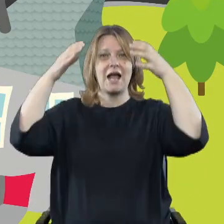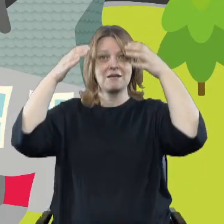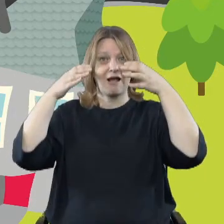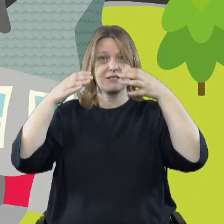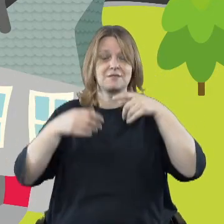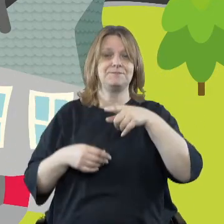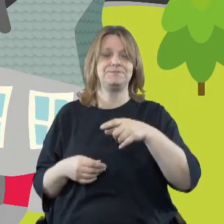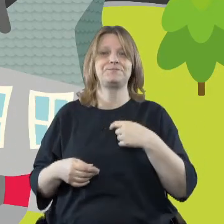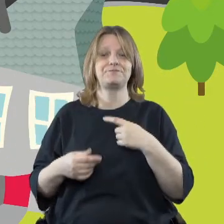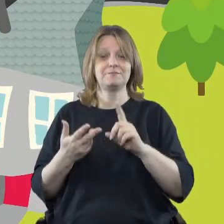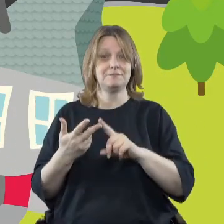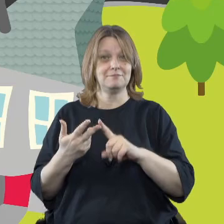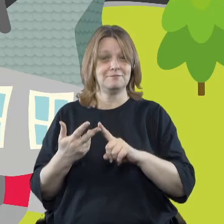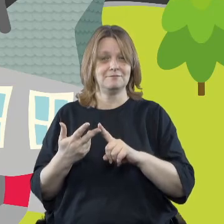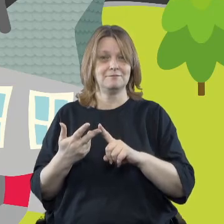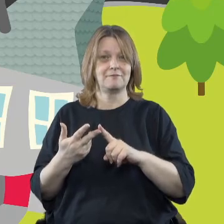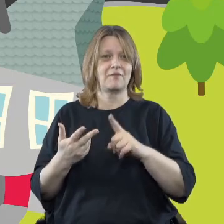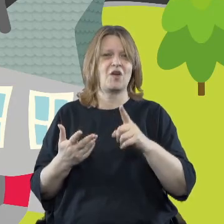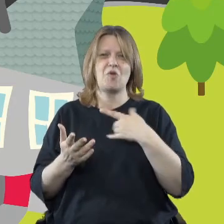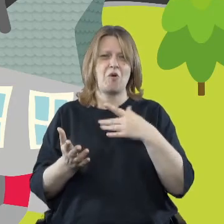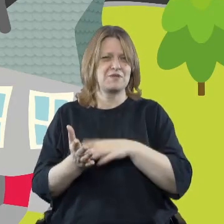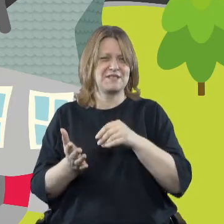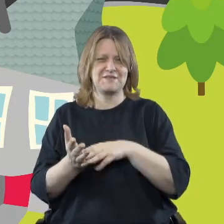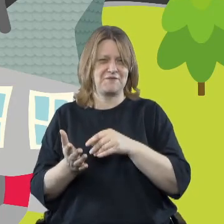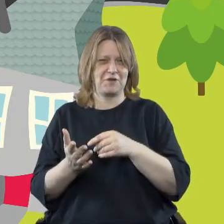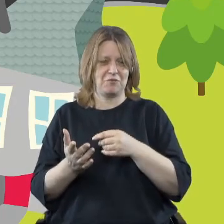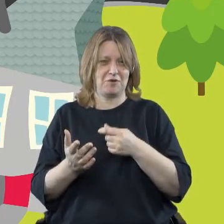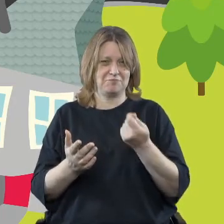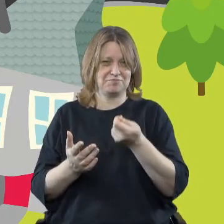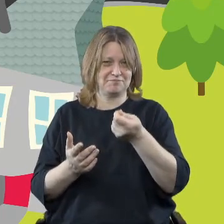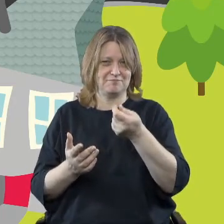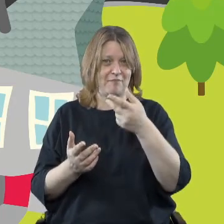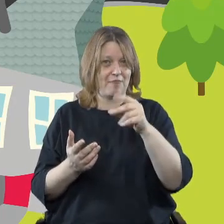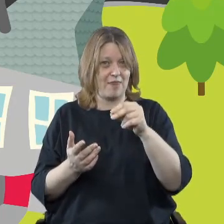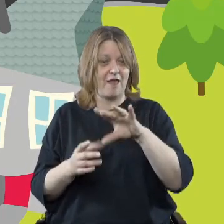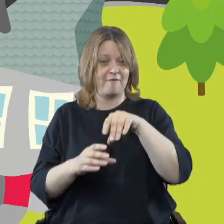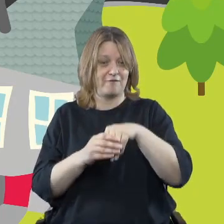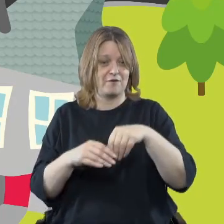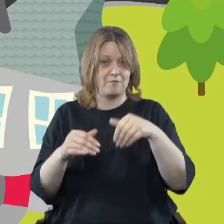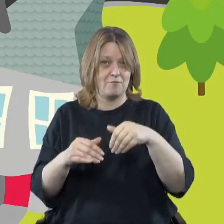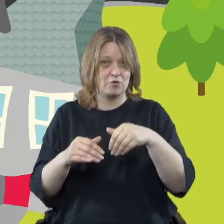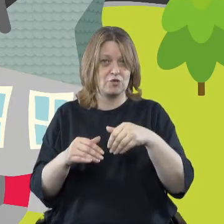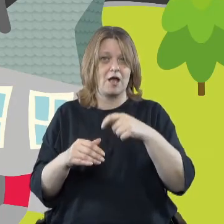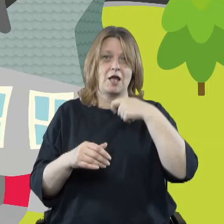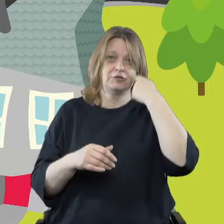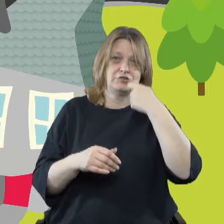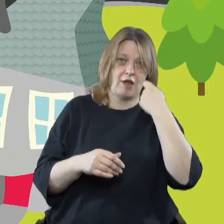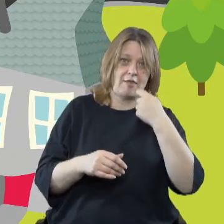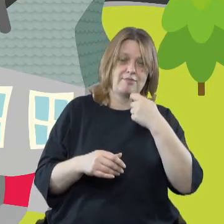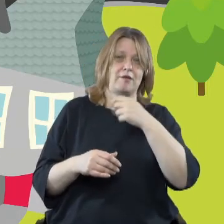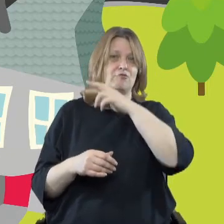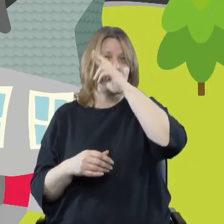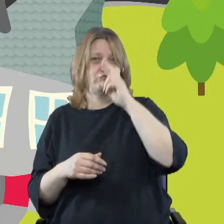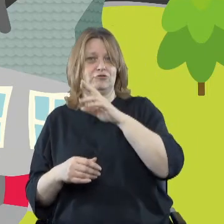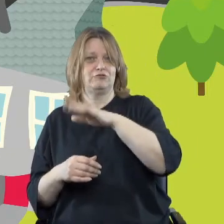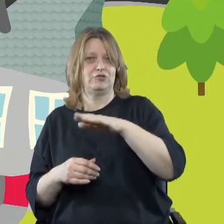się zgodzicie, bo jeździć na nim mogą dziadkowie, dzieci i rodzice. Na dwóch kołach mkniesz nim po